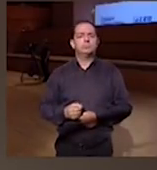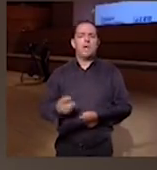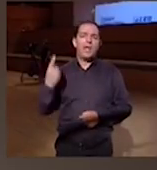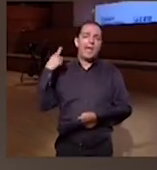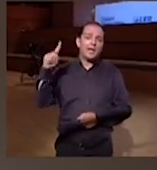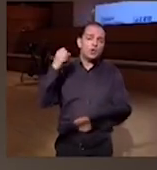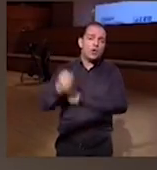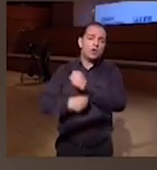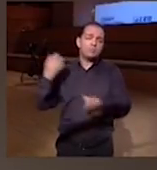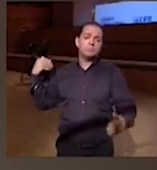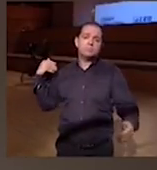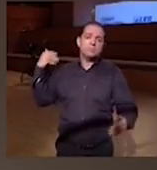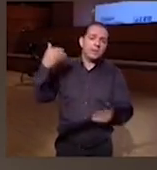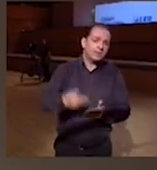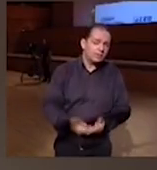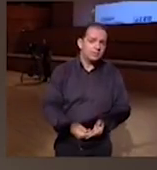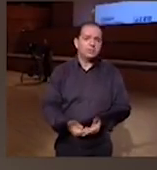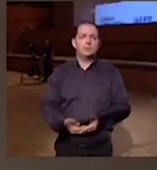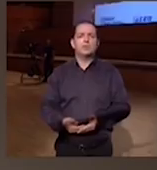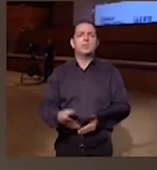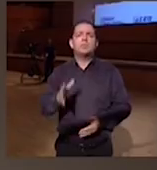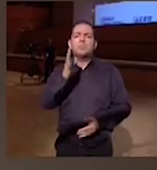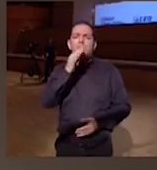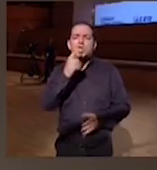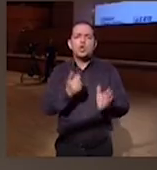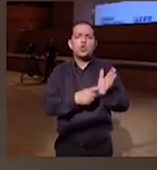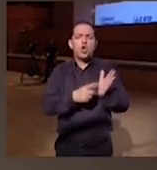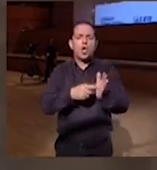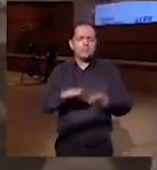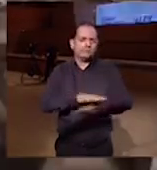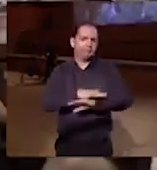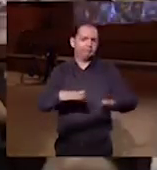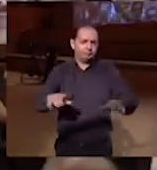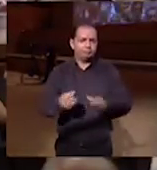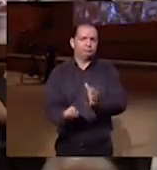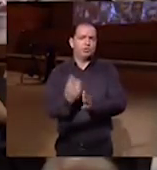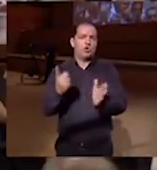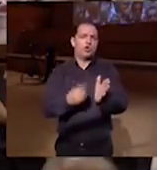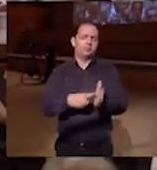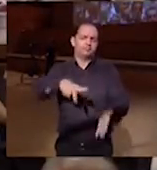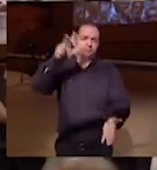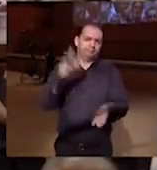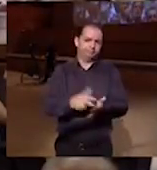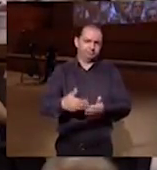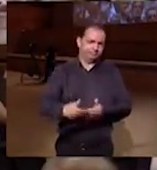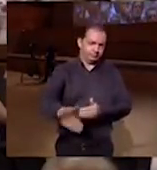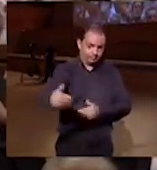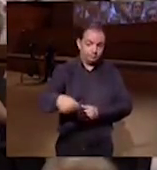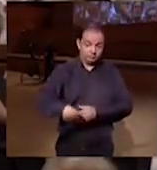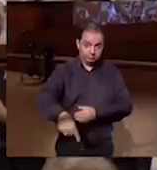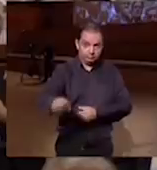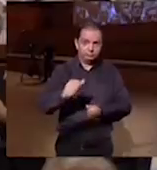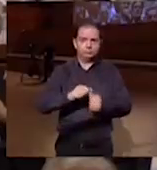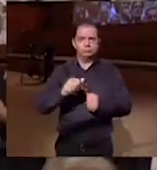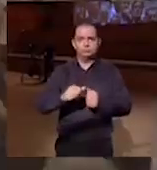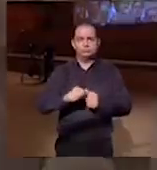100 χρόνια τον εν πολλής παροχημένο υφιστάμενο νόμο. Μέσα στον επόμενο μήνα θα τεθεί